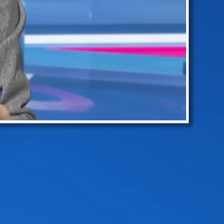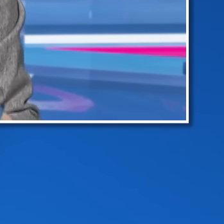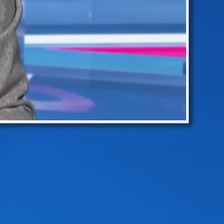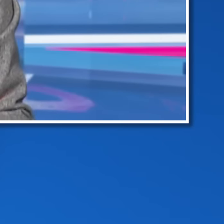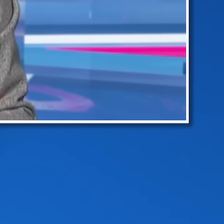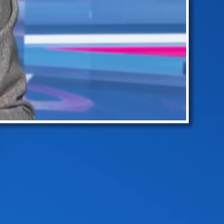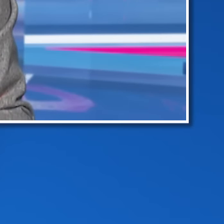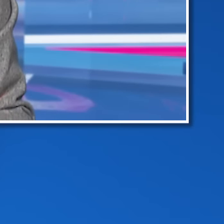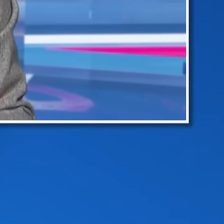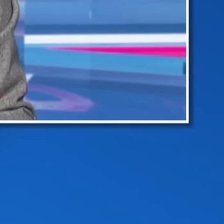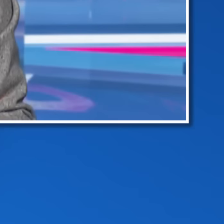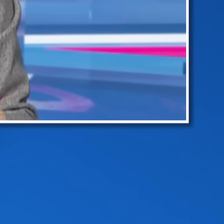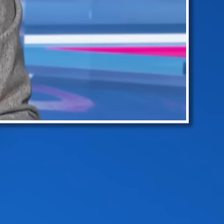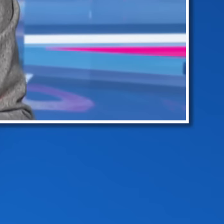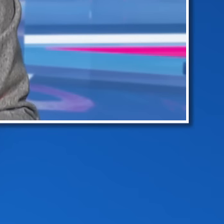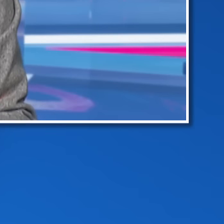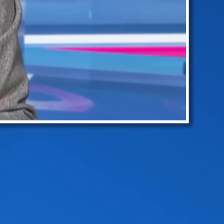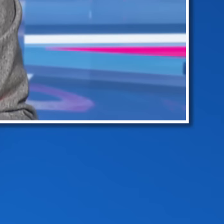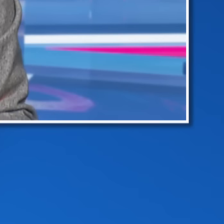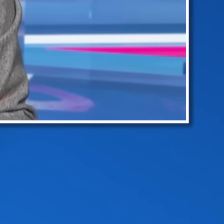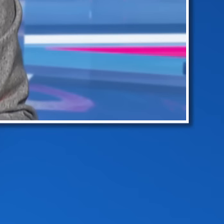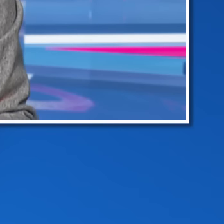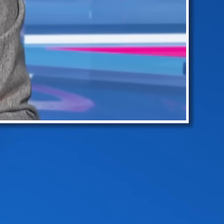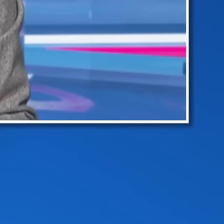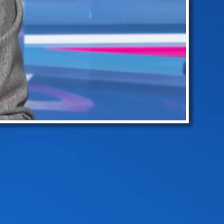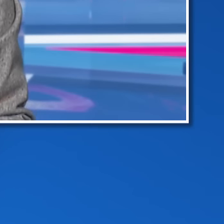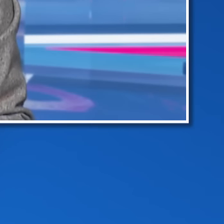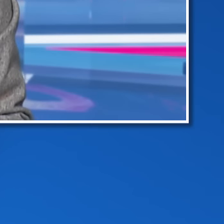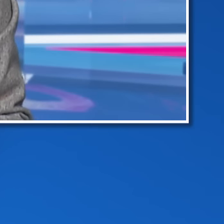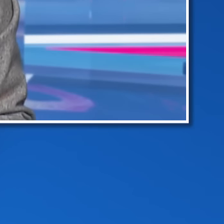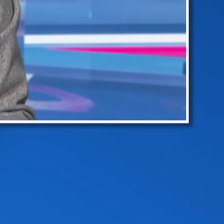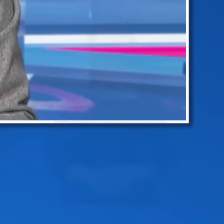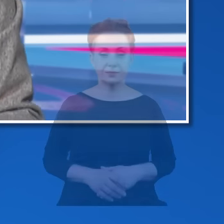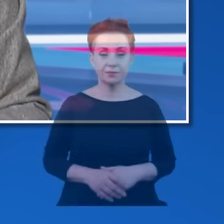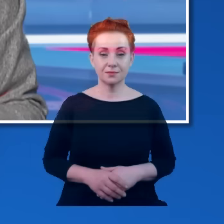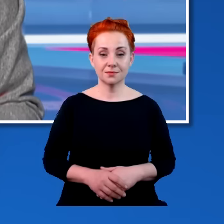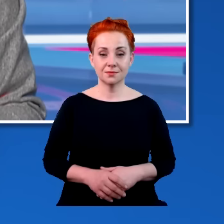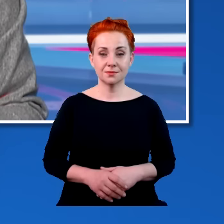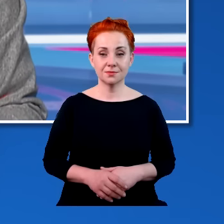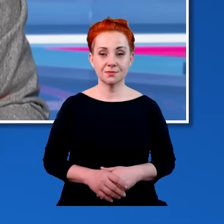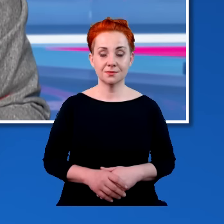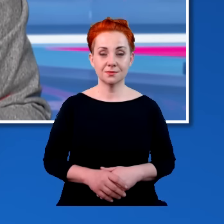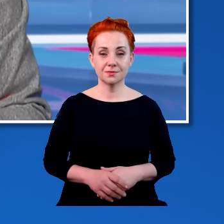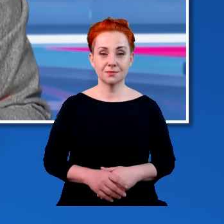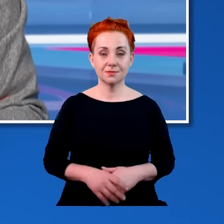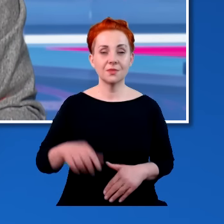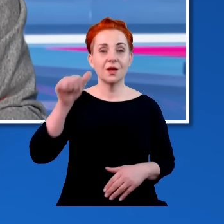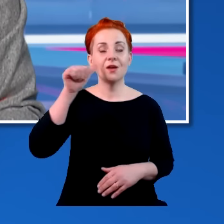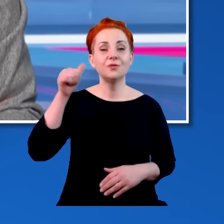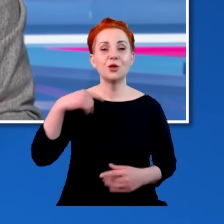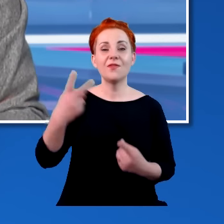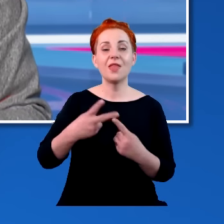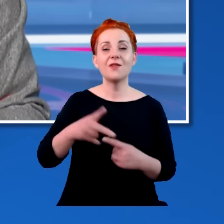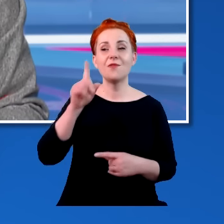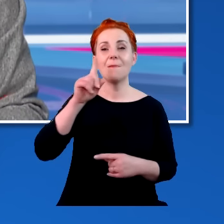już przez Związek Zawodowy Solidarność na 6 marca. Przyszły tydzień. Wczoraj na naszej antenie pan przewodniczący Piotr